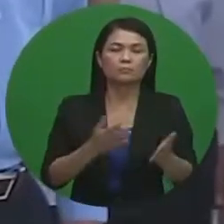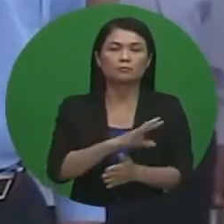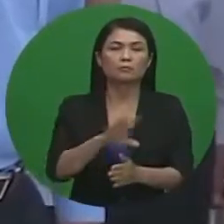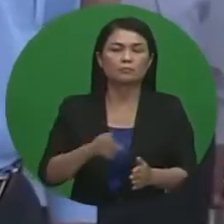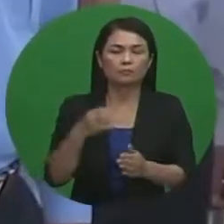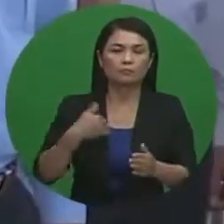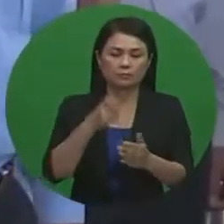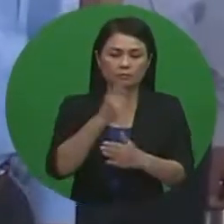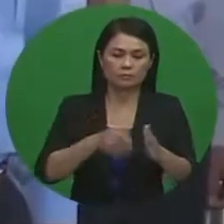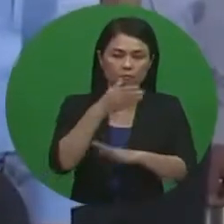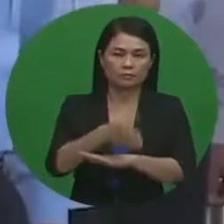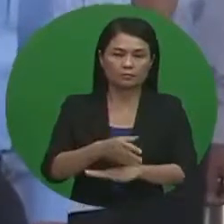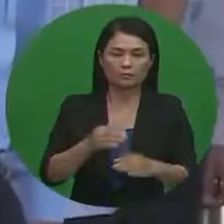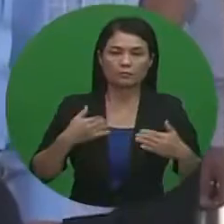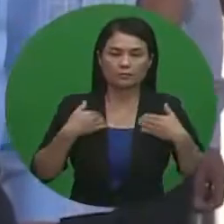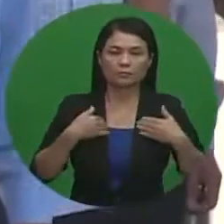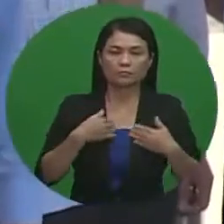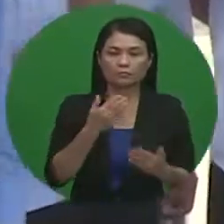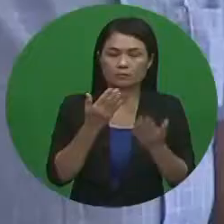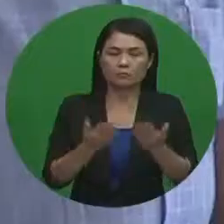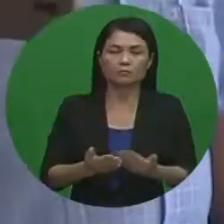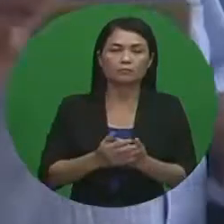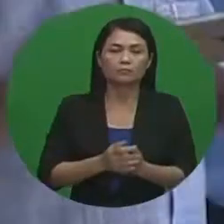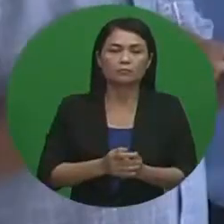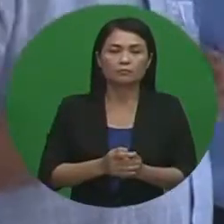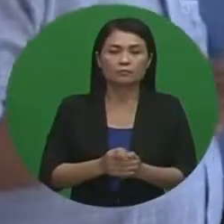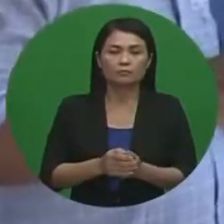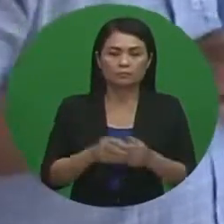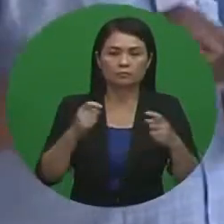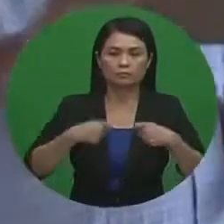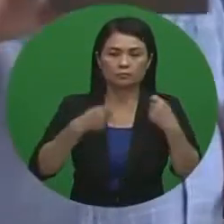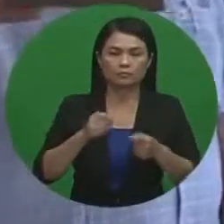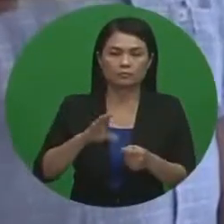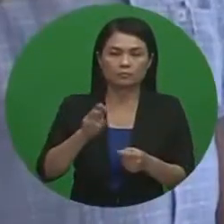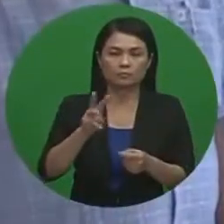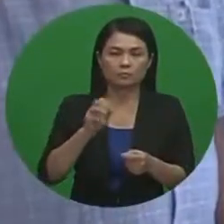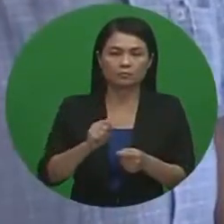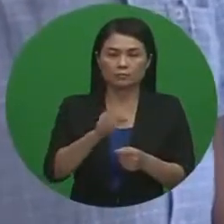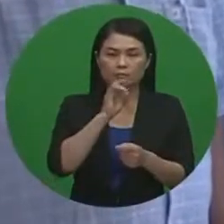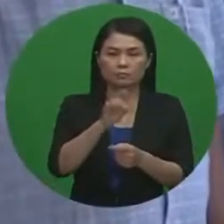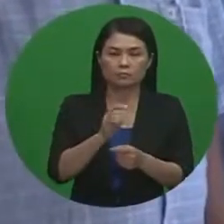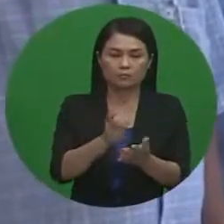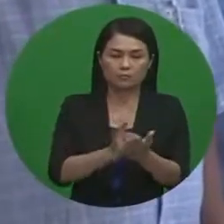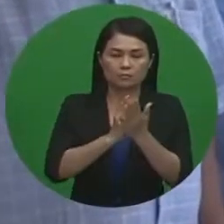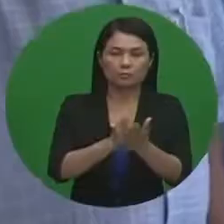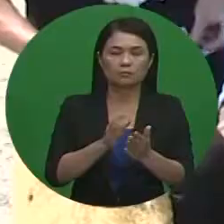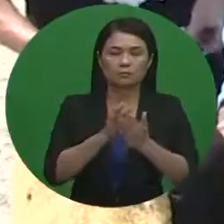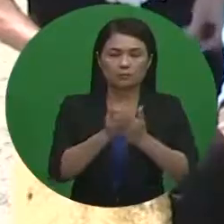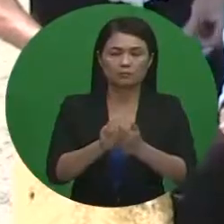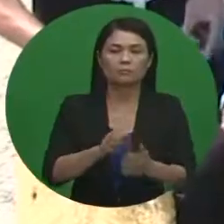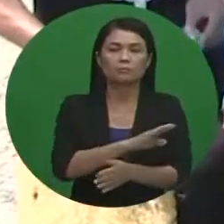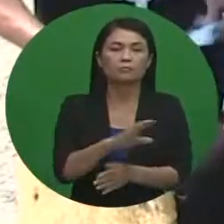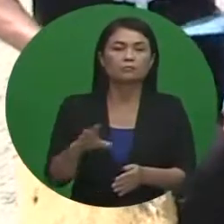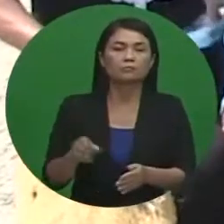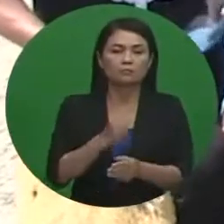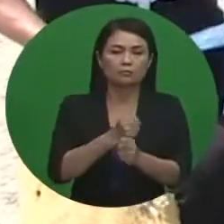នទាន់មានករណីឆ្លងជំងឺរលាកផ្លូវដង្ហើមធ្ងន់ធ្ងរដែលបង្កដោយវីរុសកូវីដ-19ក៏ពិតមែនប៉ុន្តែប្រមុខរដ្ឋាភិបាលកម្ពុជា